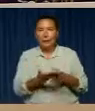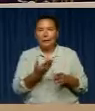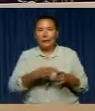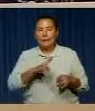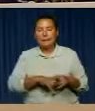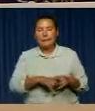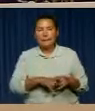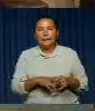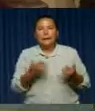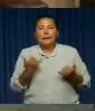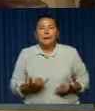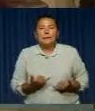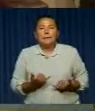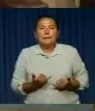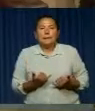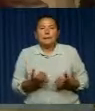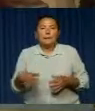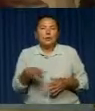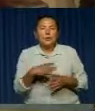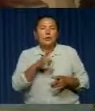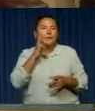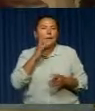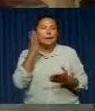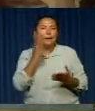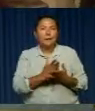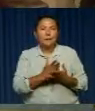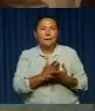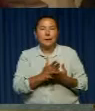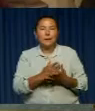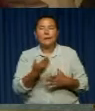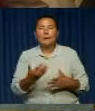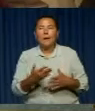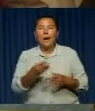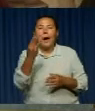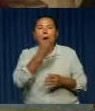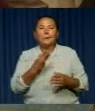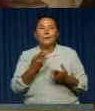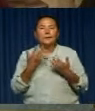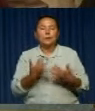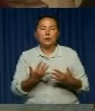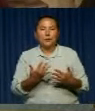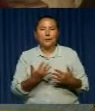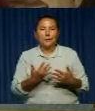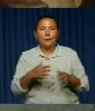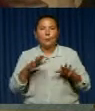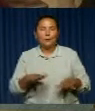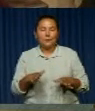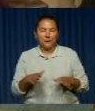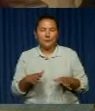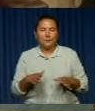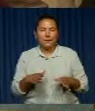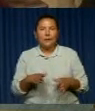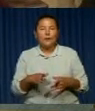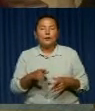салынған болатын. Бірақ енді қазір бар растардың арасында. Күні кеше осы біздің Ақтау қаласында бірнеше осындай орындарды жапқан.